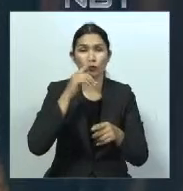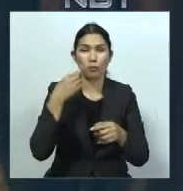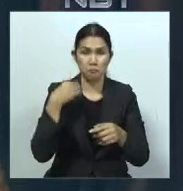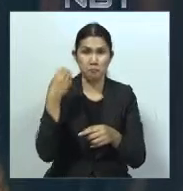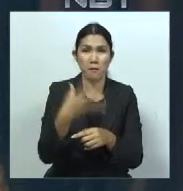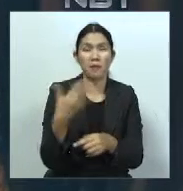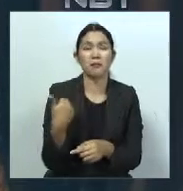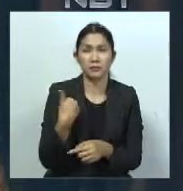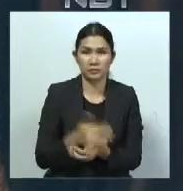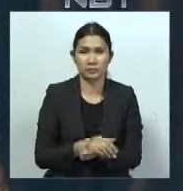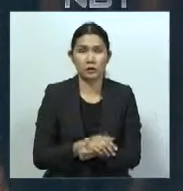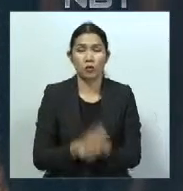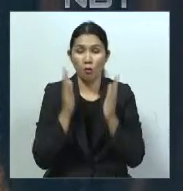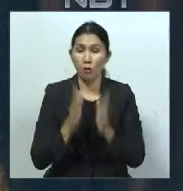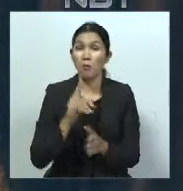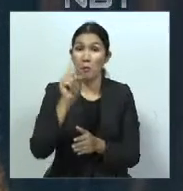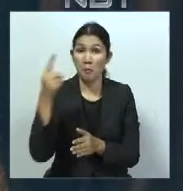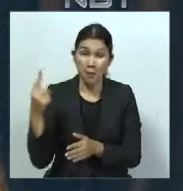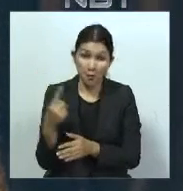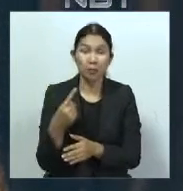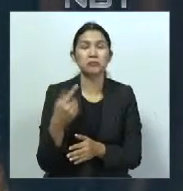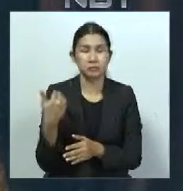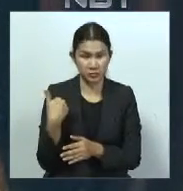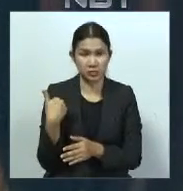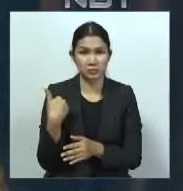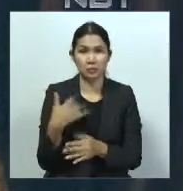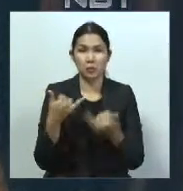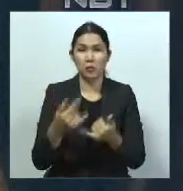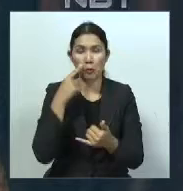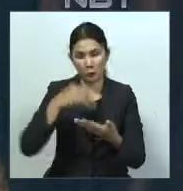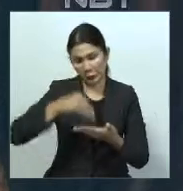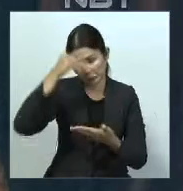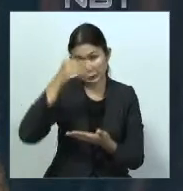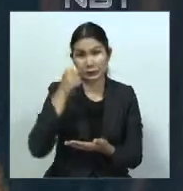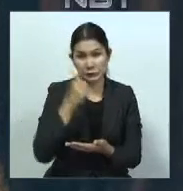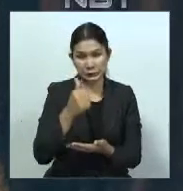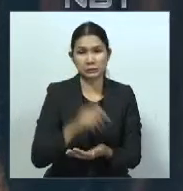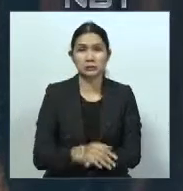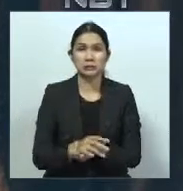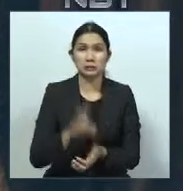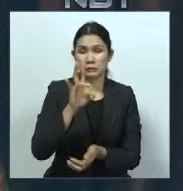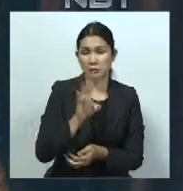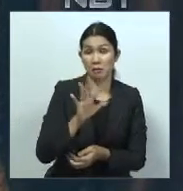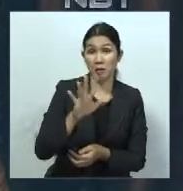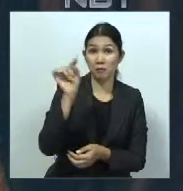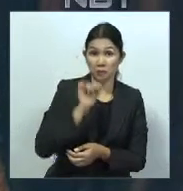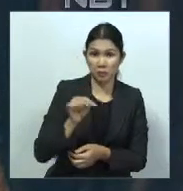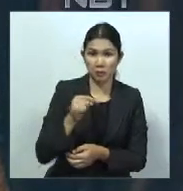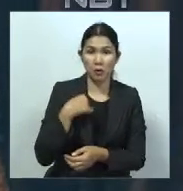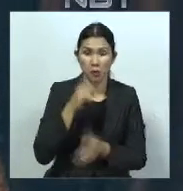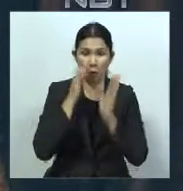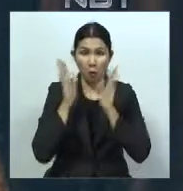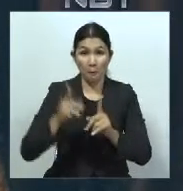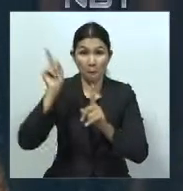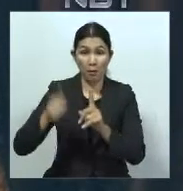มีคนรุ่นใหม่เติบโตขึ้นมาอีกเยอะมากซึ่งได้รับการศึกษาดีอีก 75% ของคนเป็นพันกว่าล้